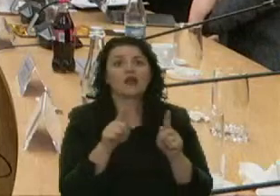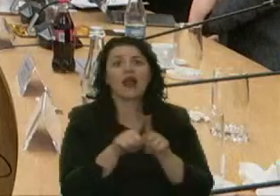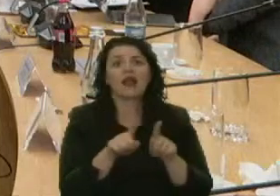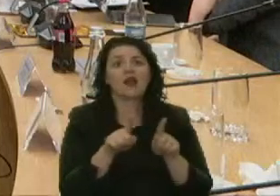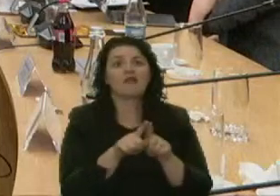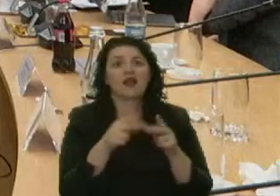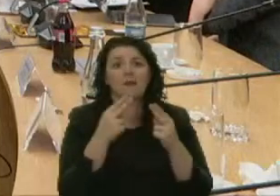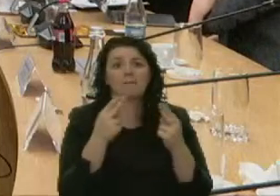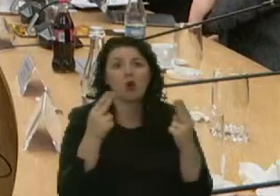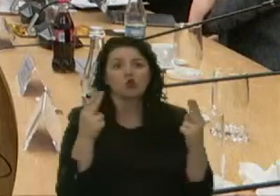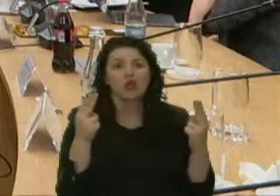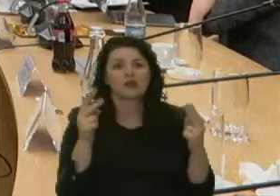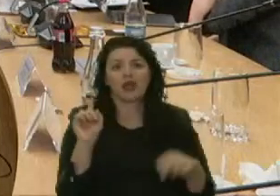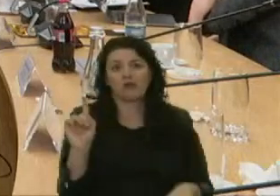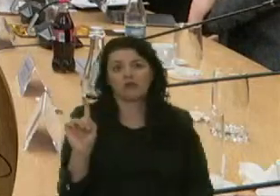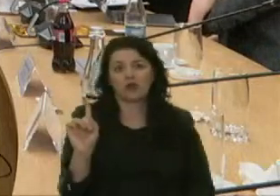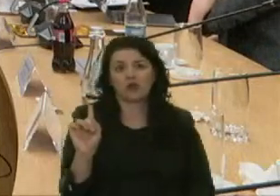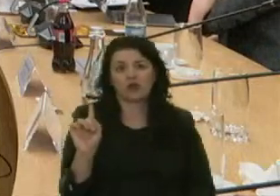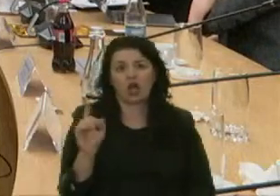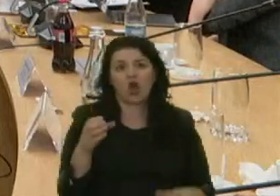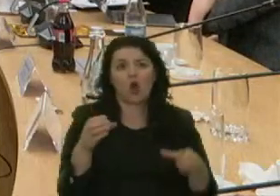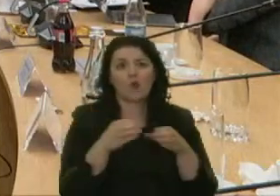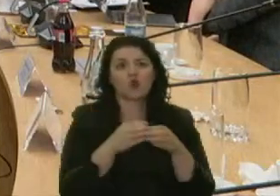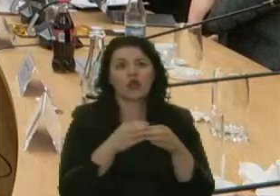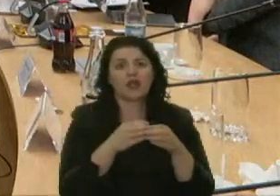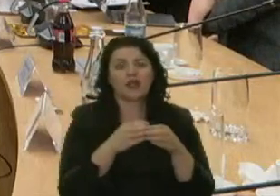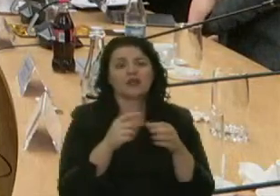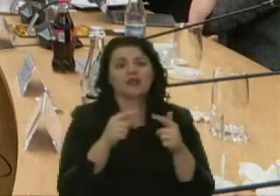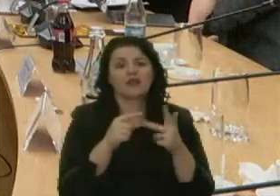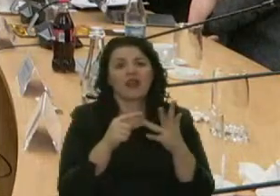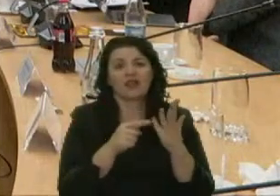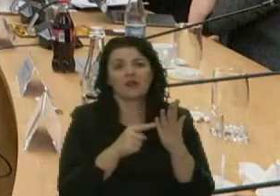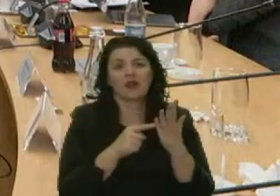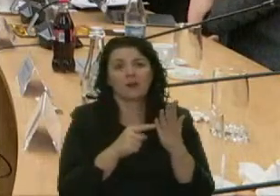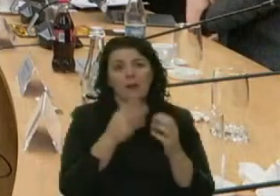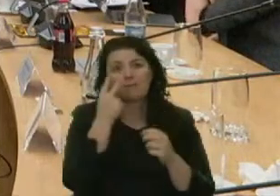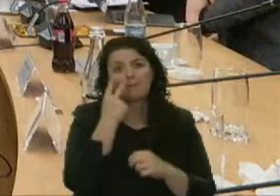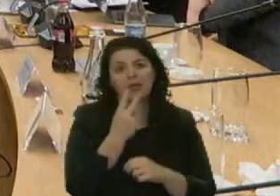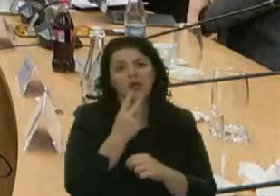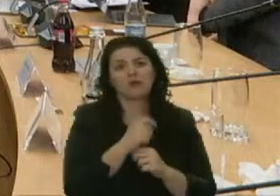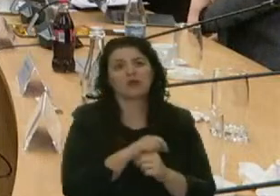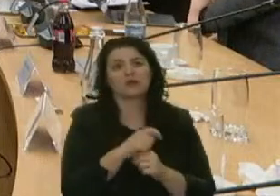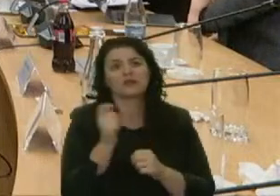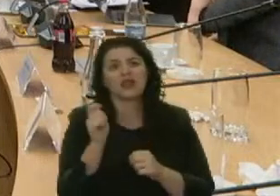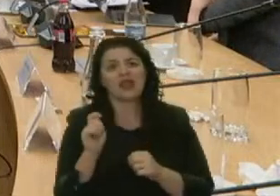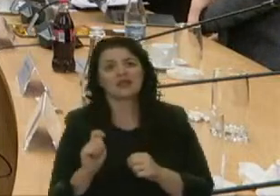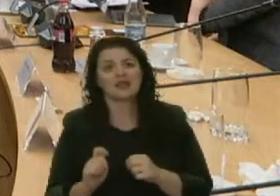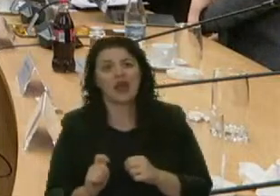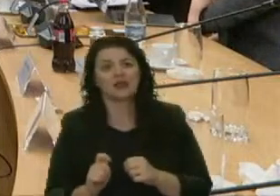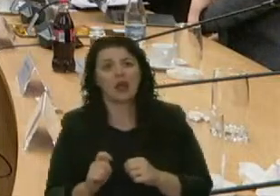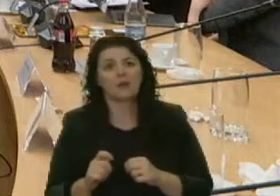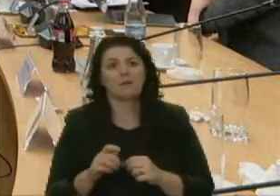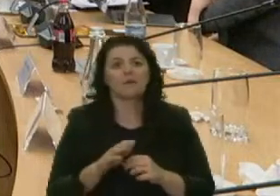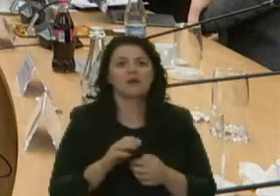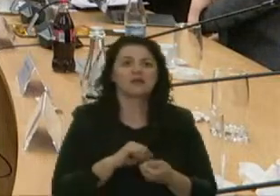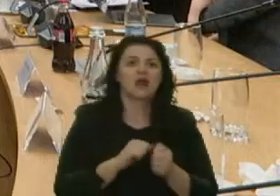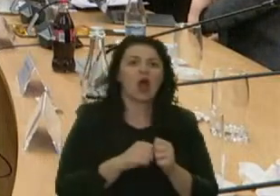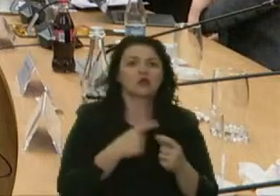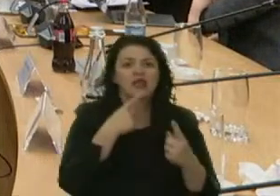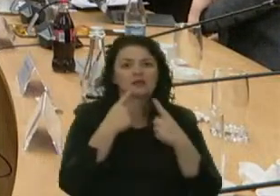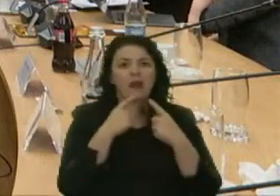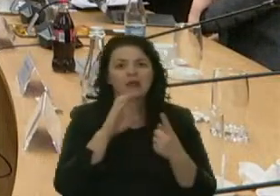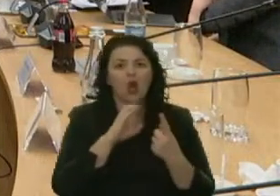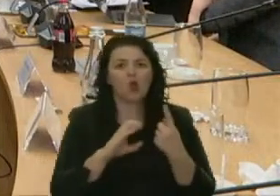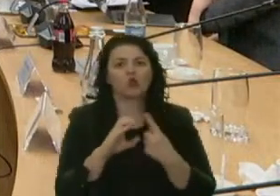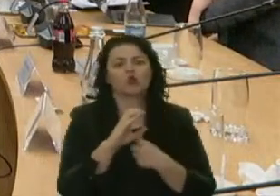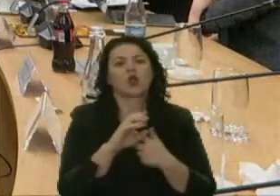fel de importante din punctul lor de vedere și a comunității din diferite prisme că vorbim de desen pe asfalt că vorbim de dezbateri culturale că